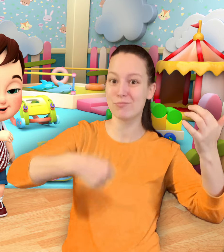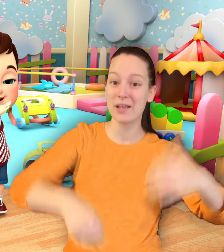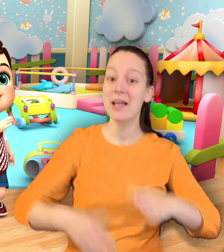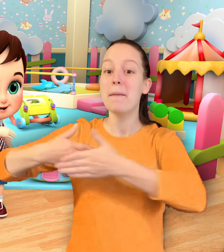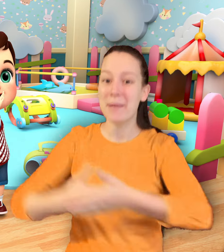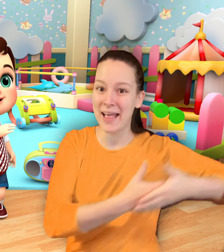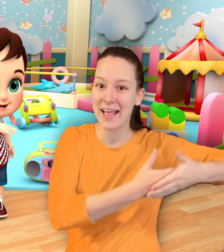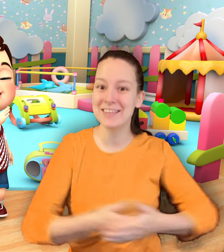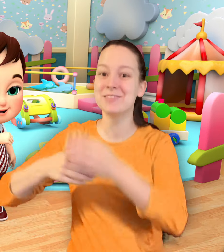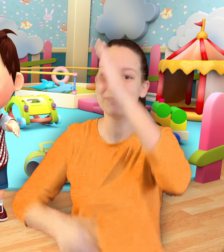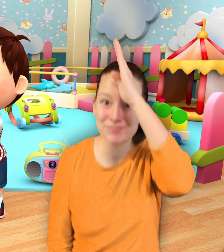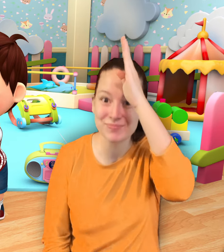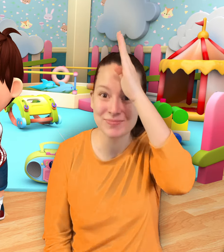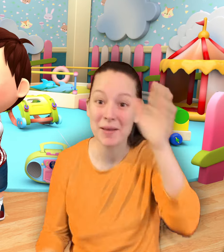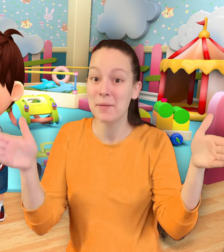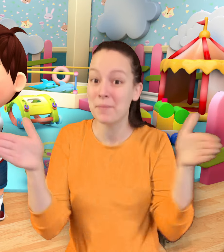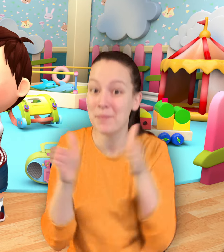チビザメ